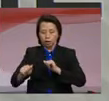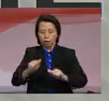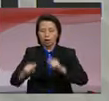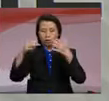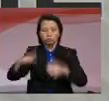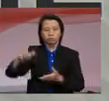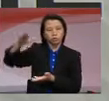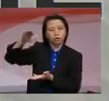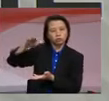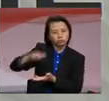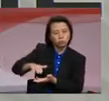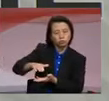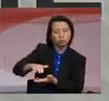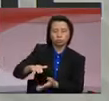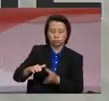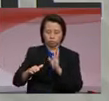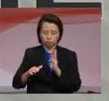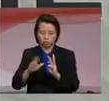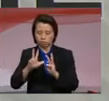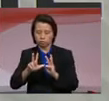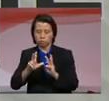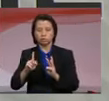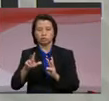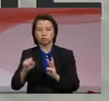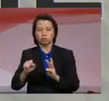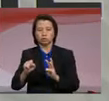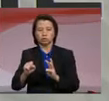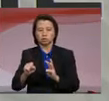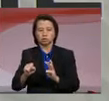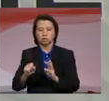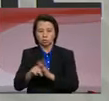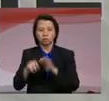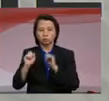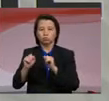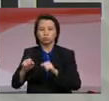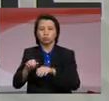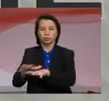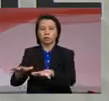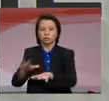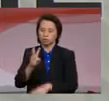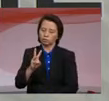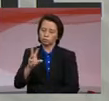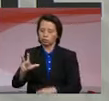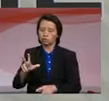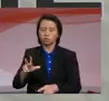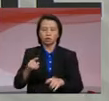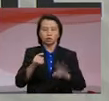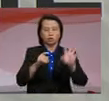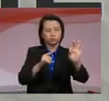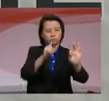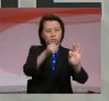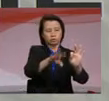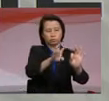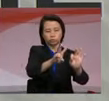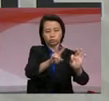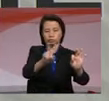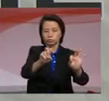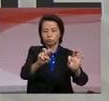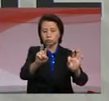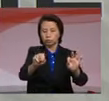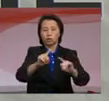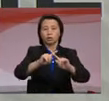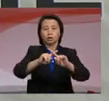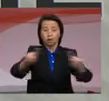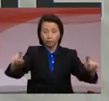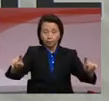telah menurun kepada 63 kes, iaitu kes kebolehjangkitan pada 9 Julai 2020.